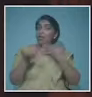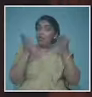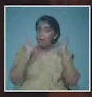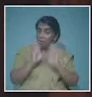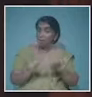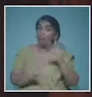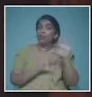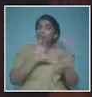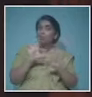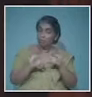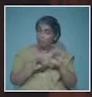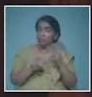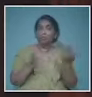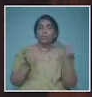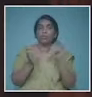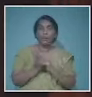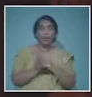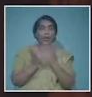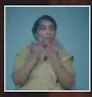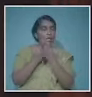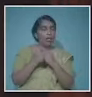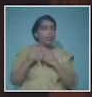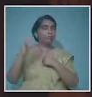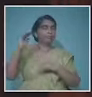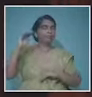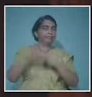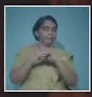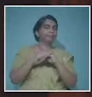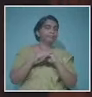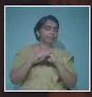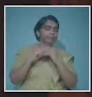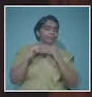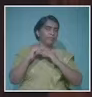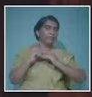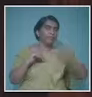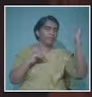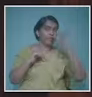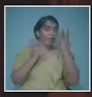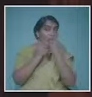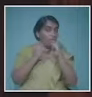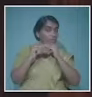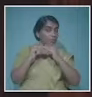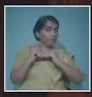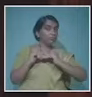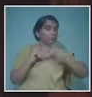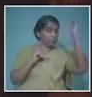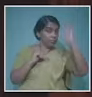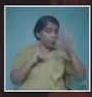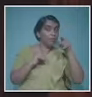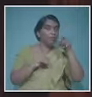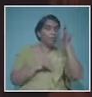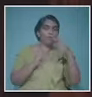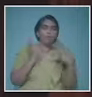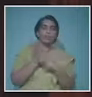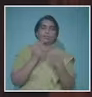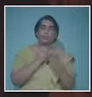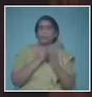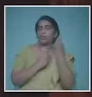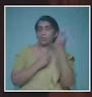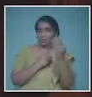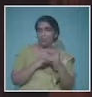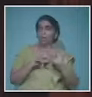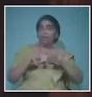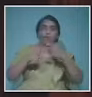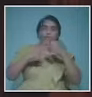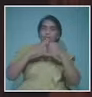අවසානයේදී තෝරගන්නවා. තෝරගත්තල කට් ඔෆ් මාක් එකක් දෙනවා අදාළ දිස්ත්‍රික්කයට. ඒ කට් ඔෆ් මාක් එකට උඩින් ඉන්න අයට තමයි සමෘද්ධිය ලැබෙන්නේ.